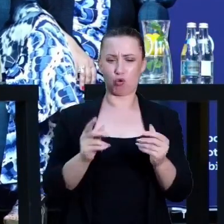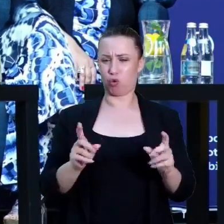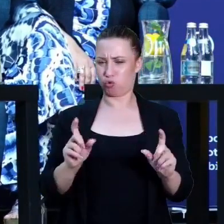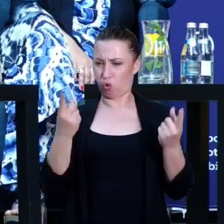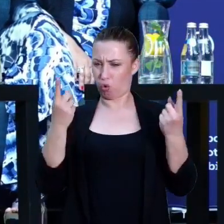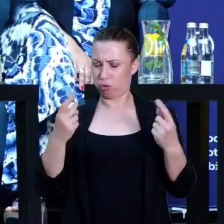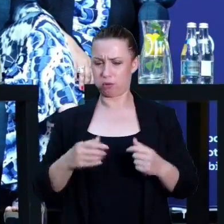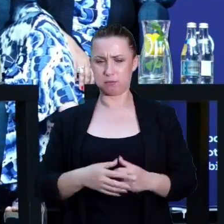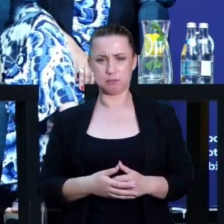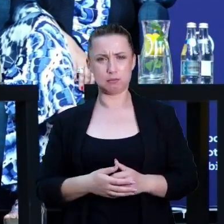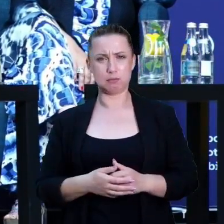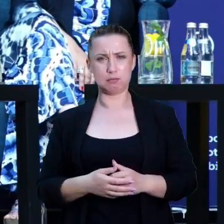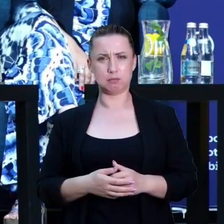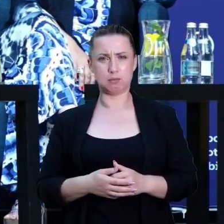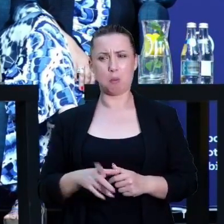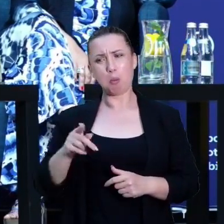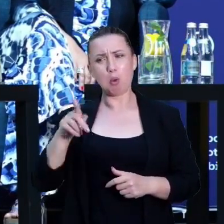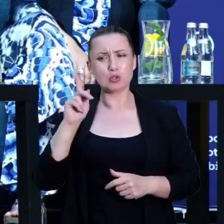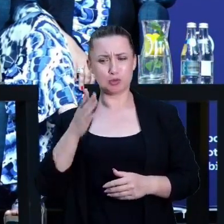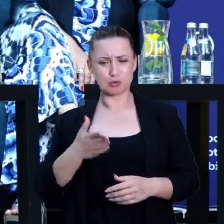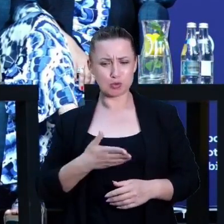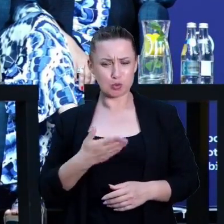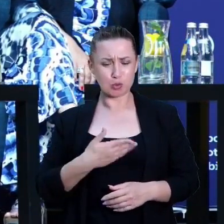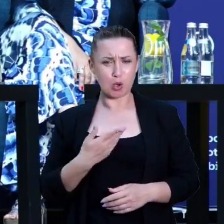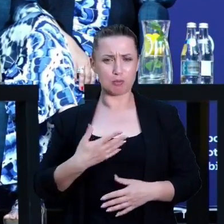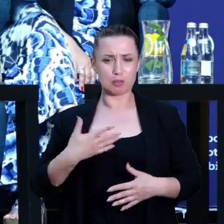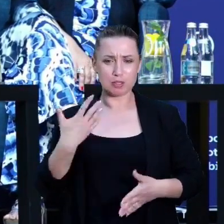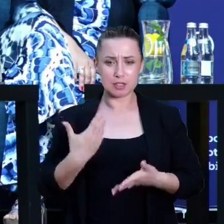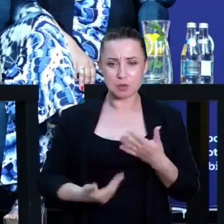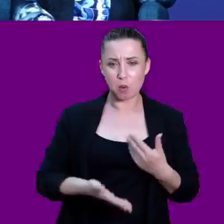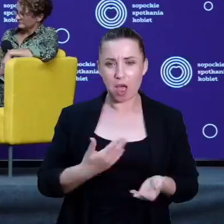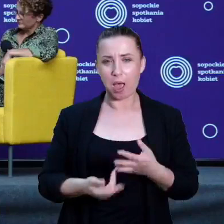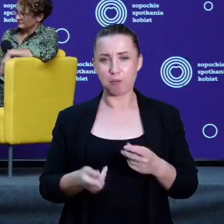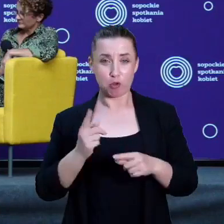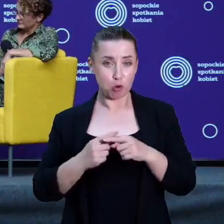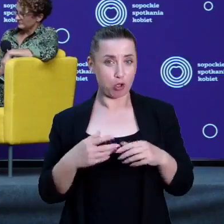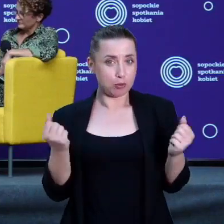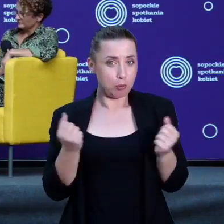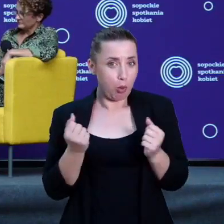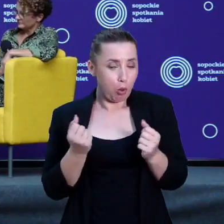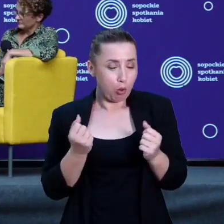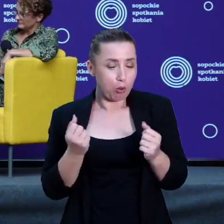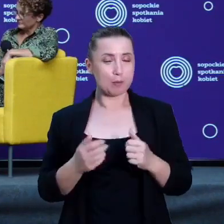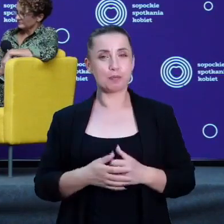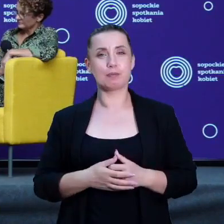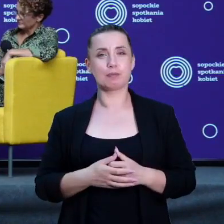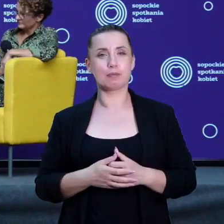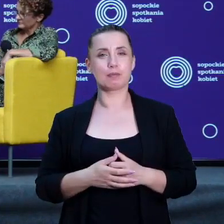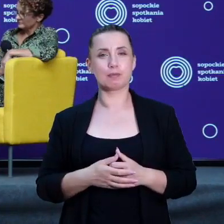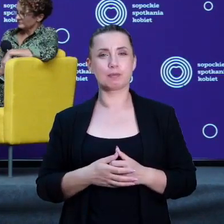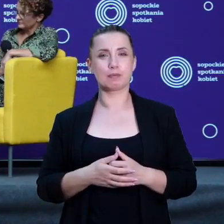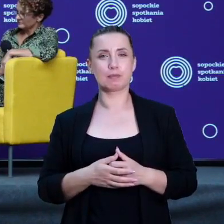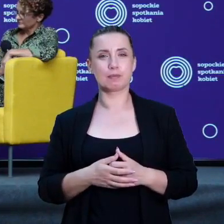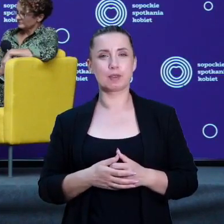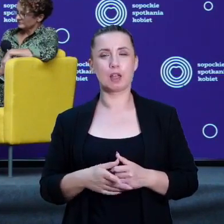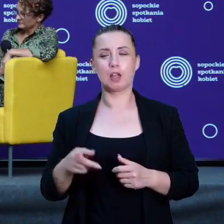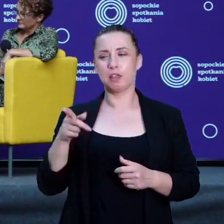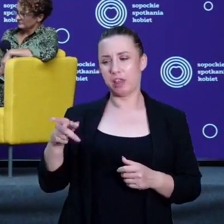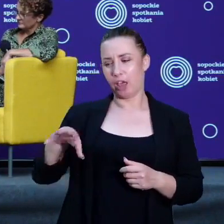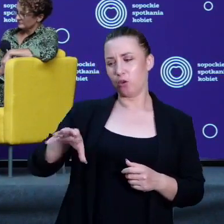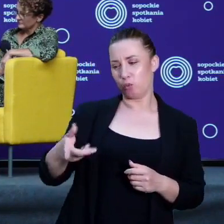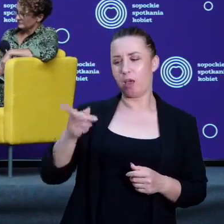wynika z ich słabości, z ich lęków, prawda? No, tak niepostrzeżenie stają